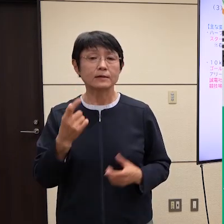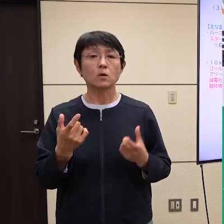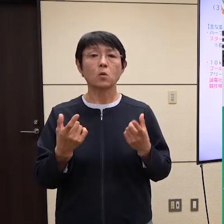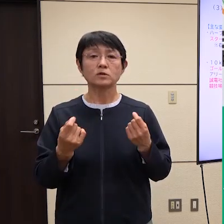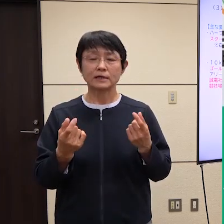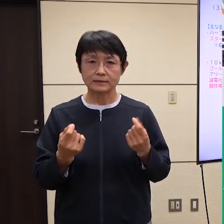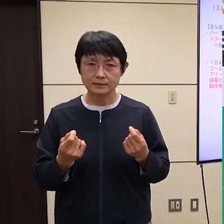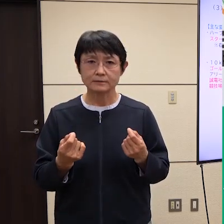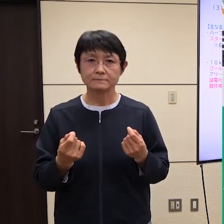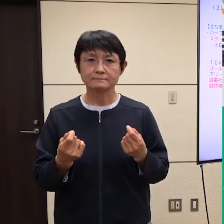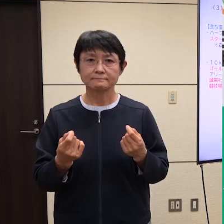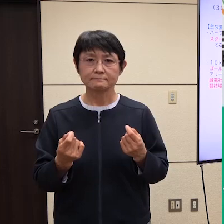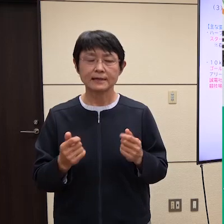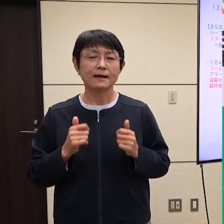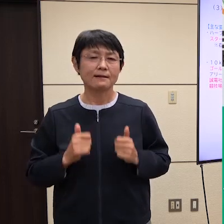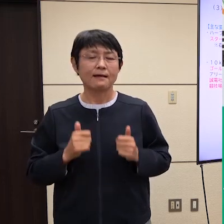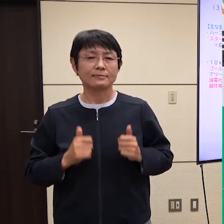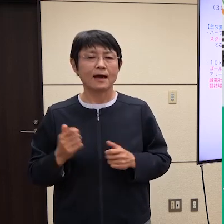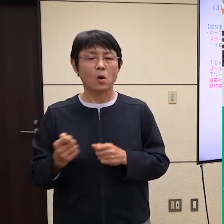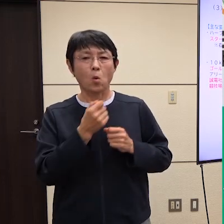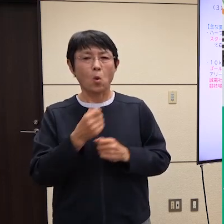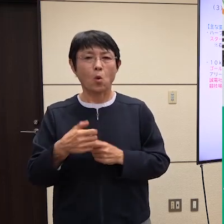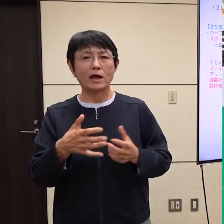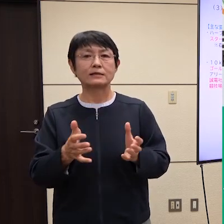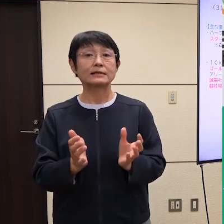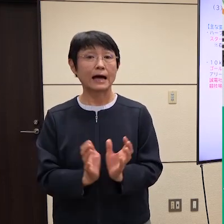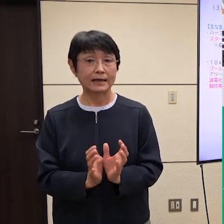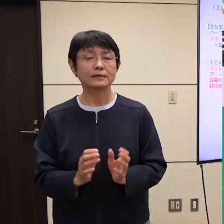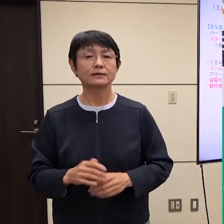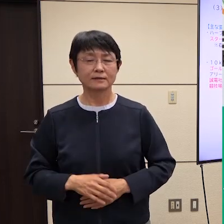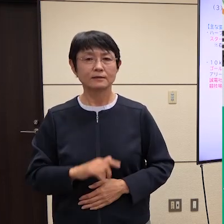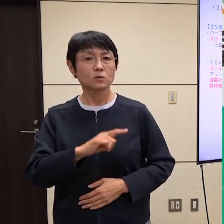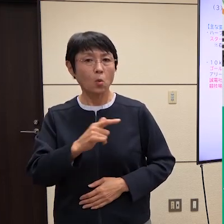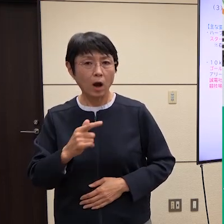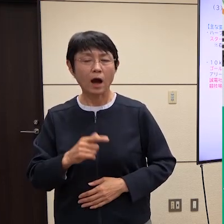ですね、ランナー応援隊とか、まあ